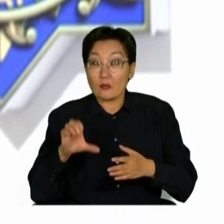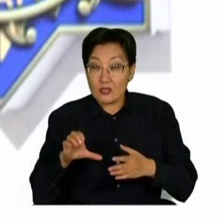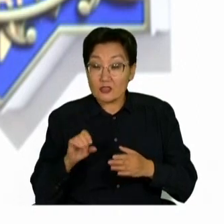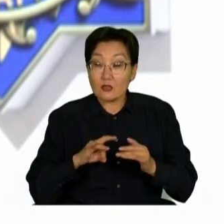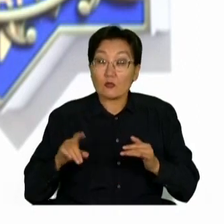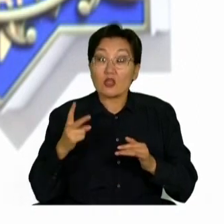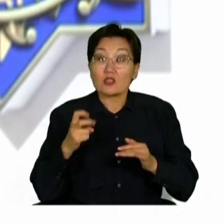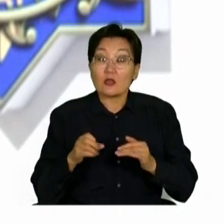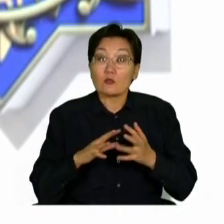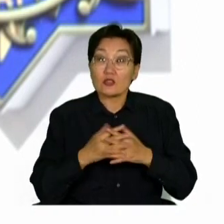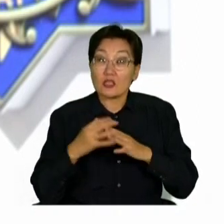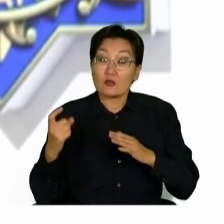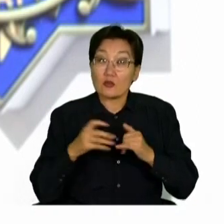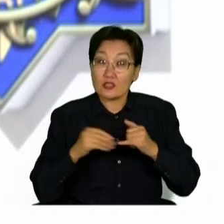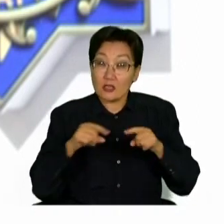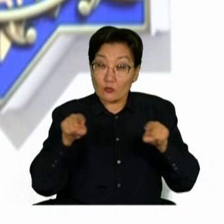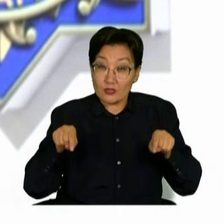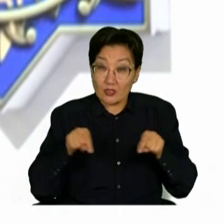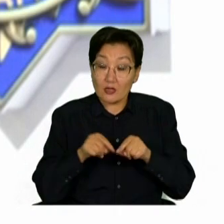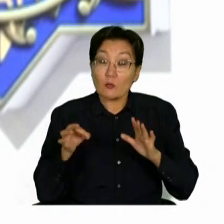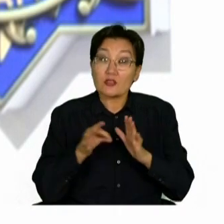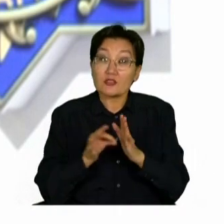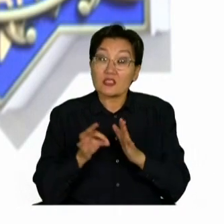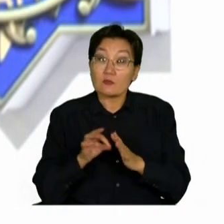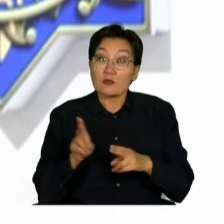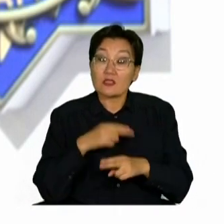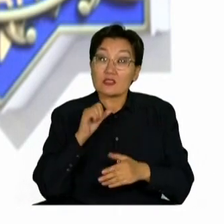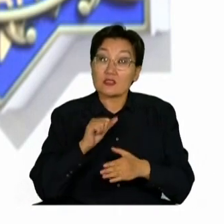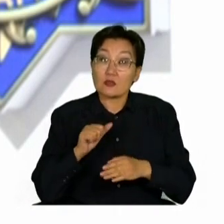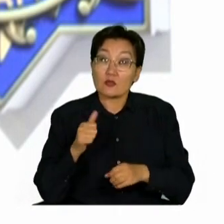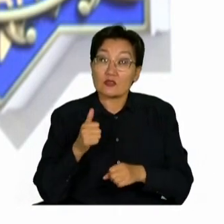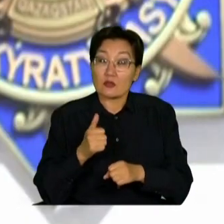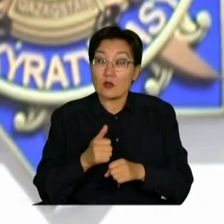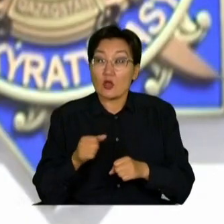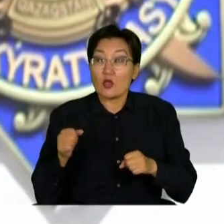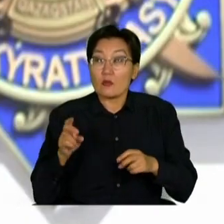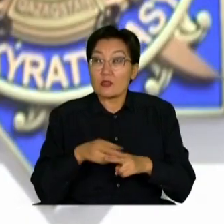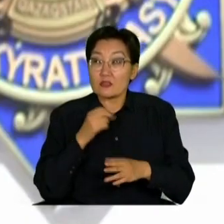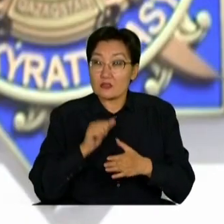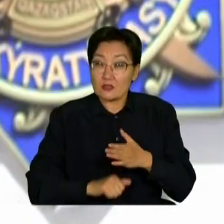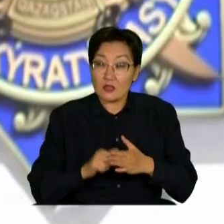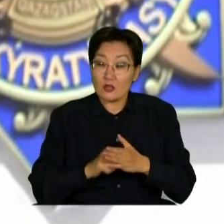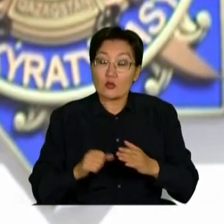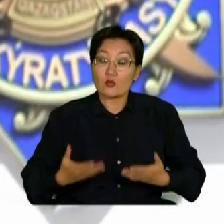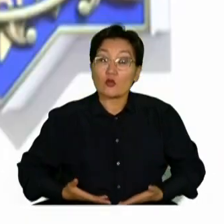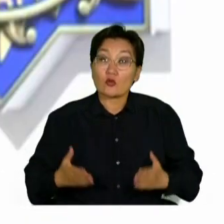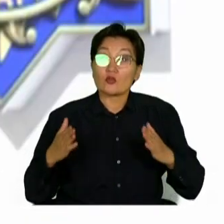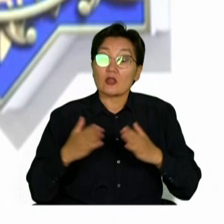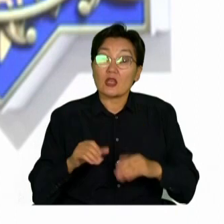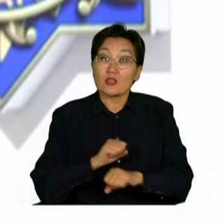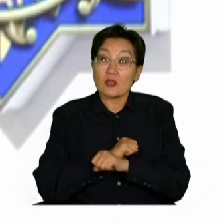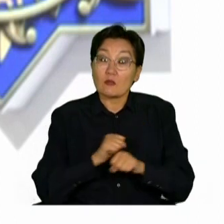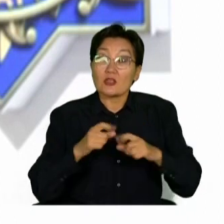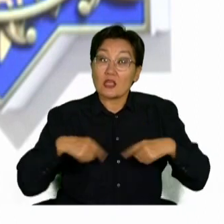200 ауыл шаруашылық жерлерінің нысаналы мақсаттарын негізсіз тұрғын үй құрылысы және демалыс аймақтарына өзгерткен. Бұдан